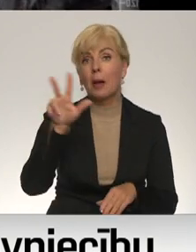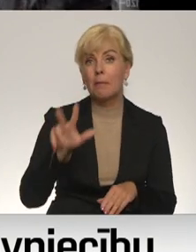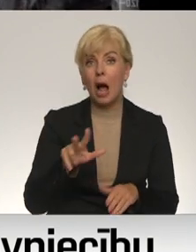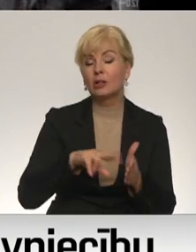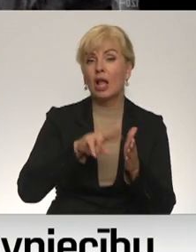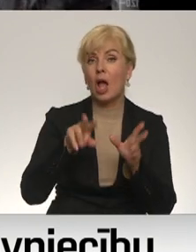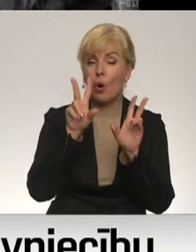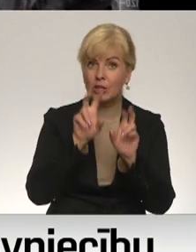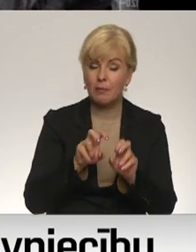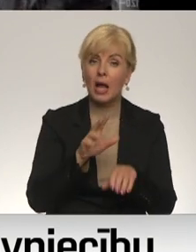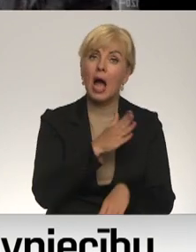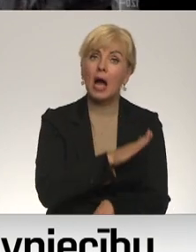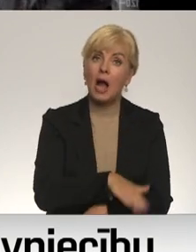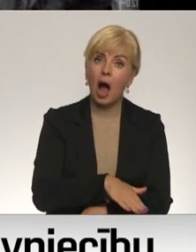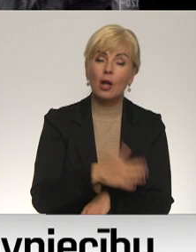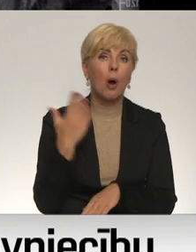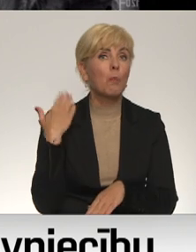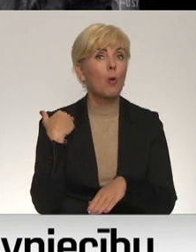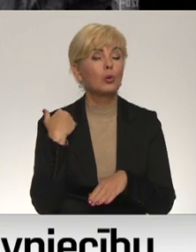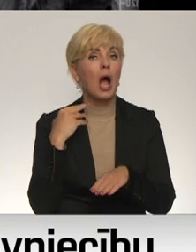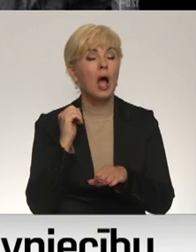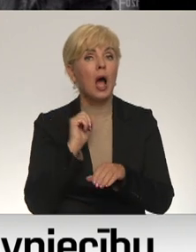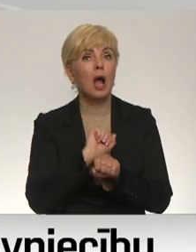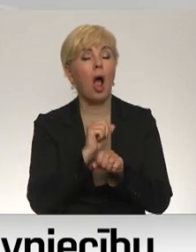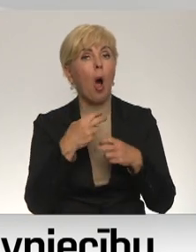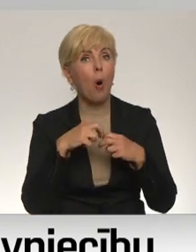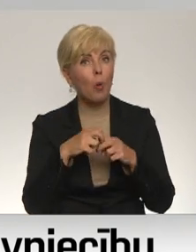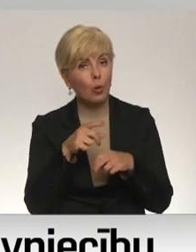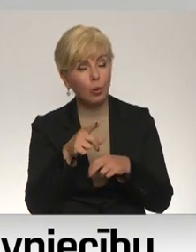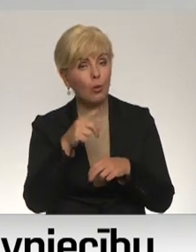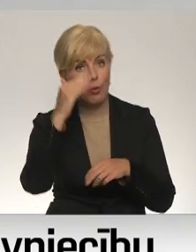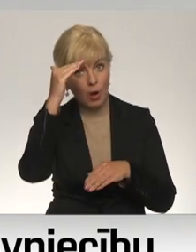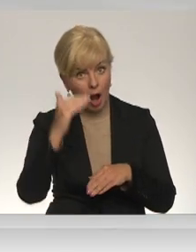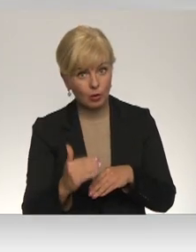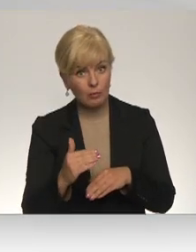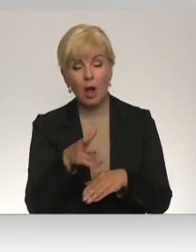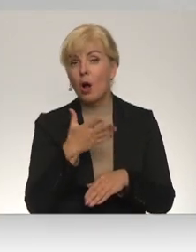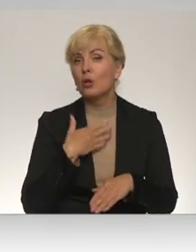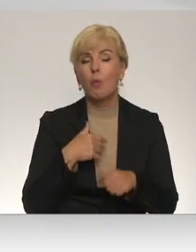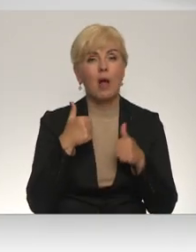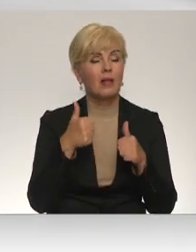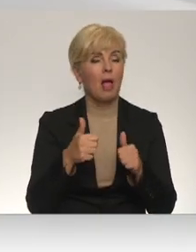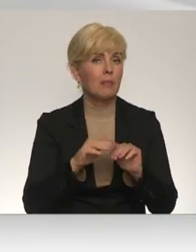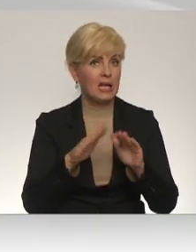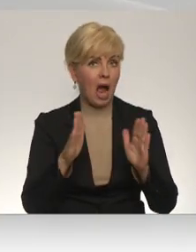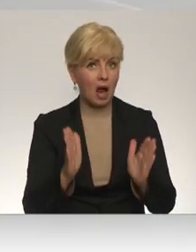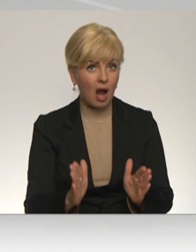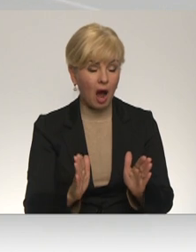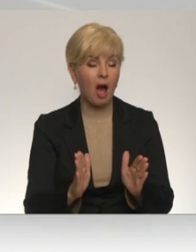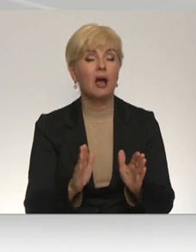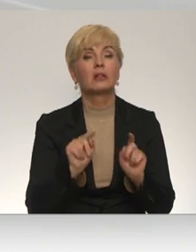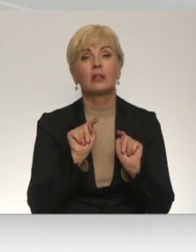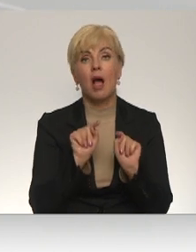izmeklēt piemēram kāju vai mugurkaulu visā tā garumā. Kādas ir priekšrocības šai iekārtai? Tā